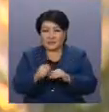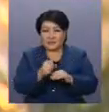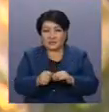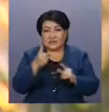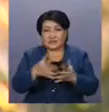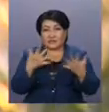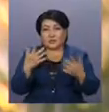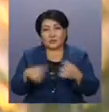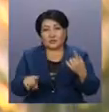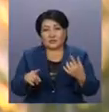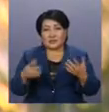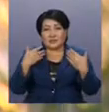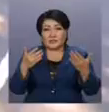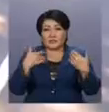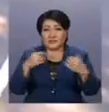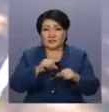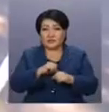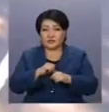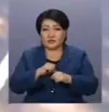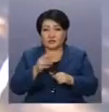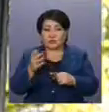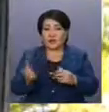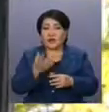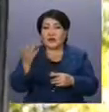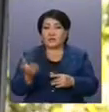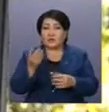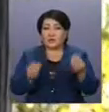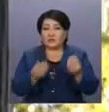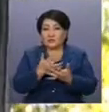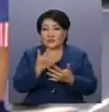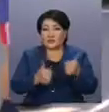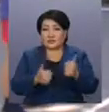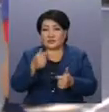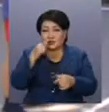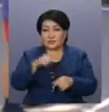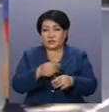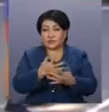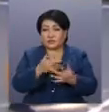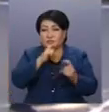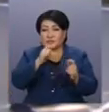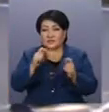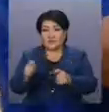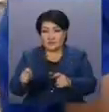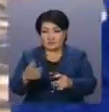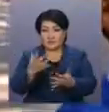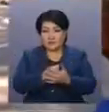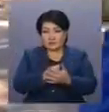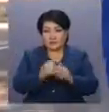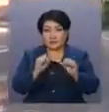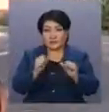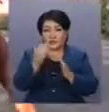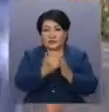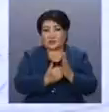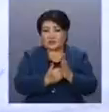саябаққа демалушыларда доп ойындарының әр түрінен бәсекеге түсіп, түрлі сыйлықтарға ие болды. Спорттық Алматы бағдарламасы аясында